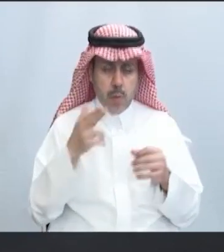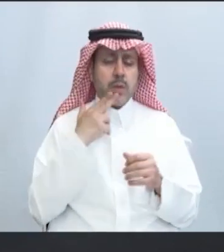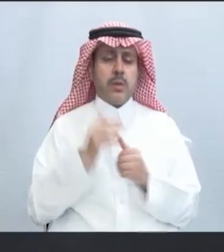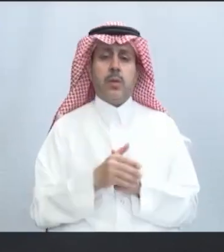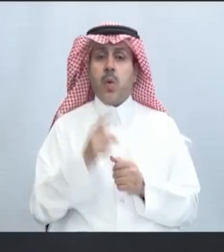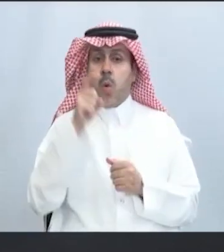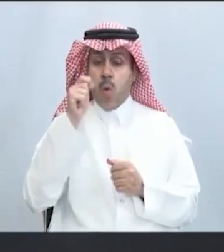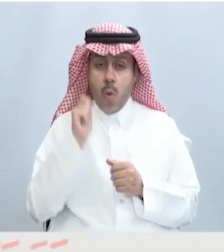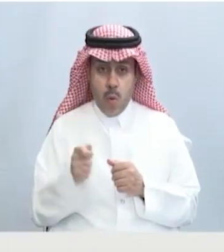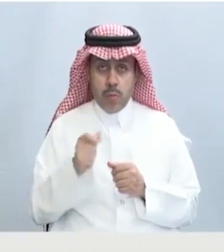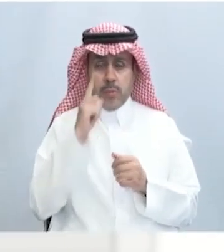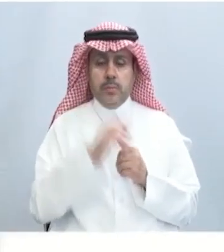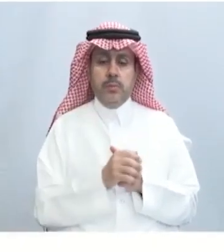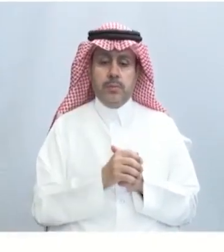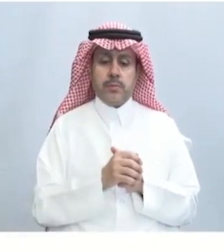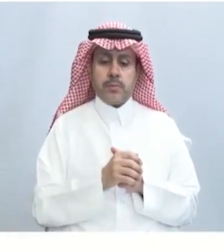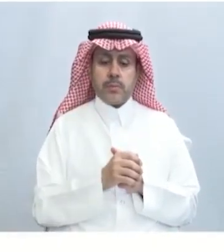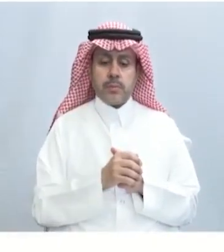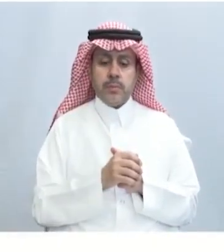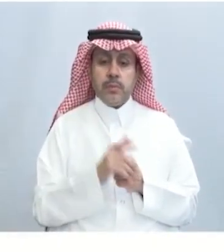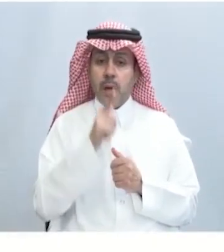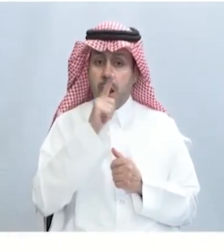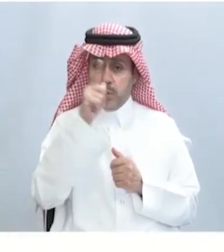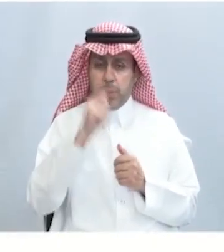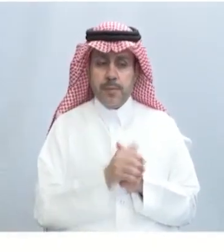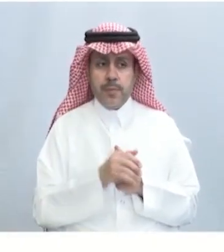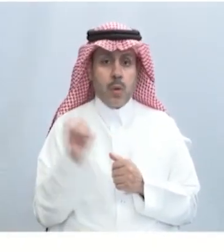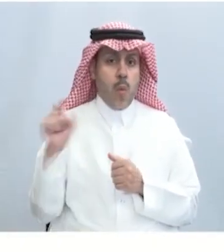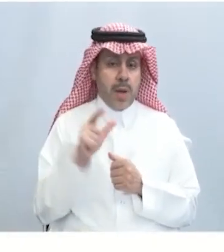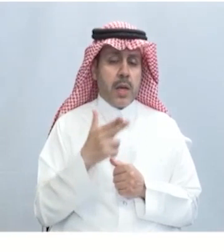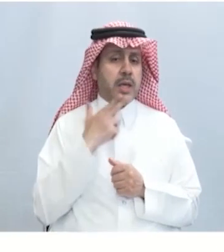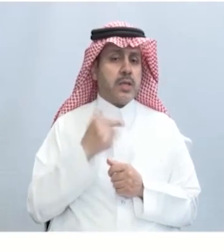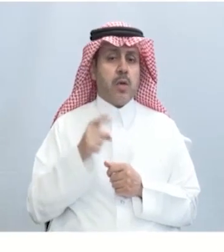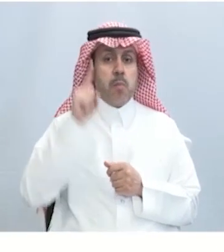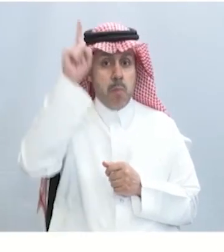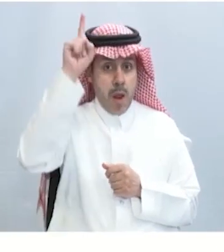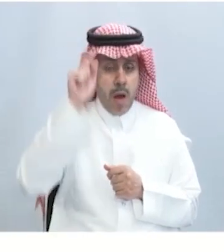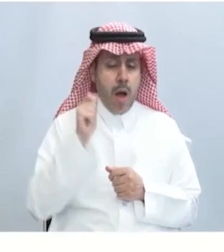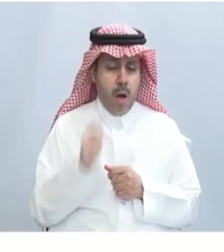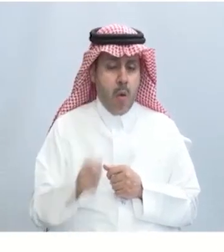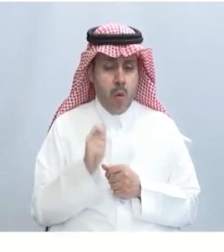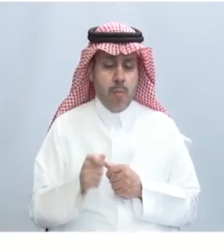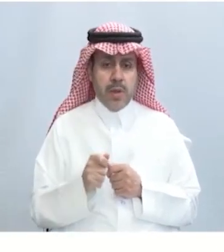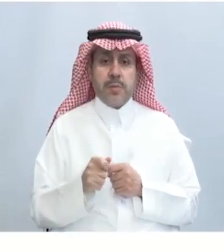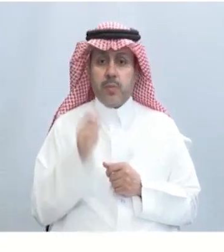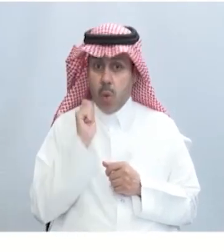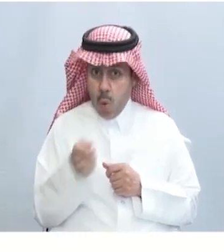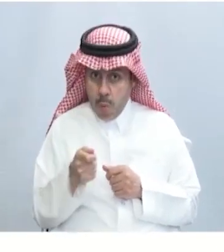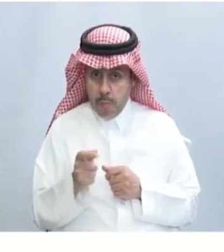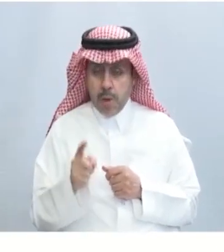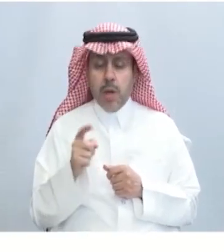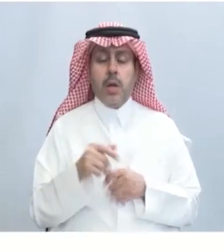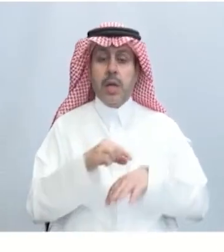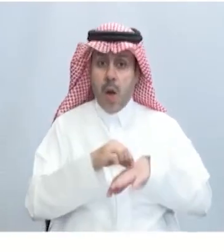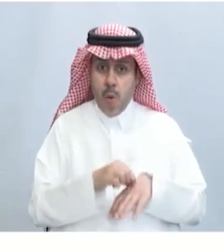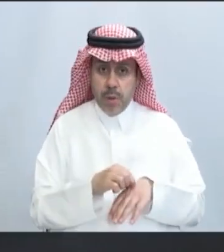لذلك يقول الله جل وعلا ومن احسن من الله حكما لقوم يوقنون من احسن من الله